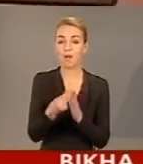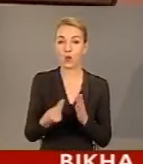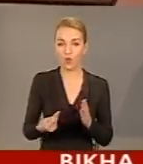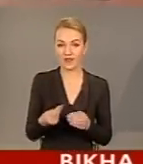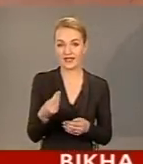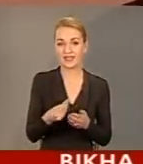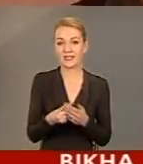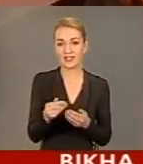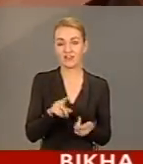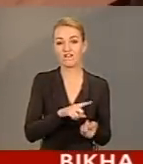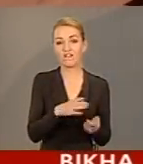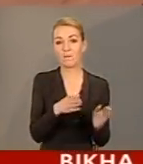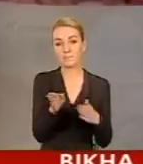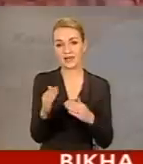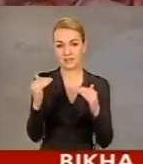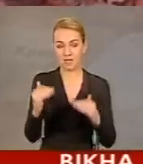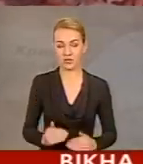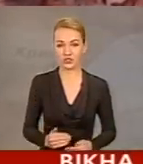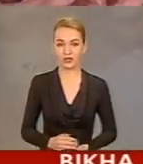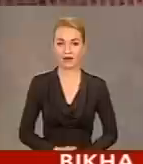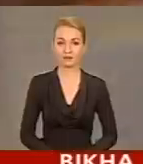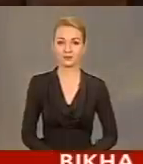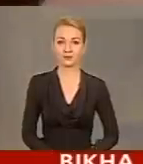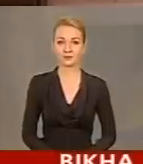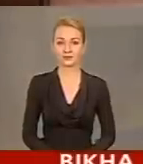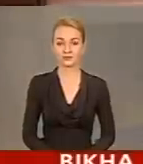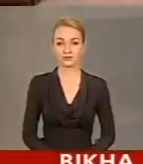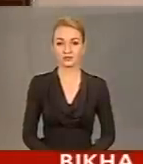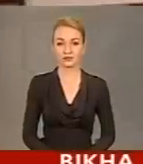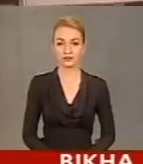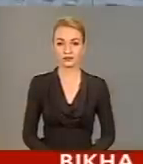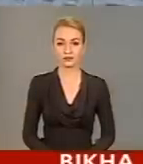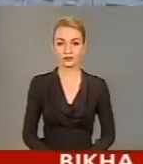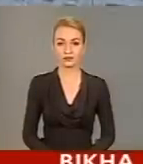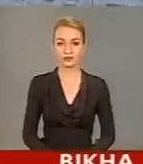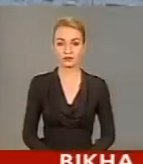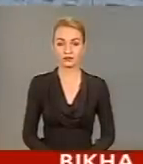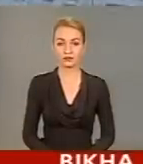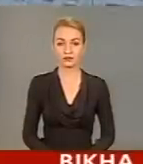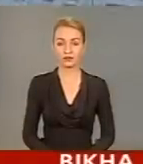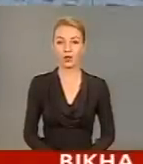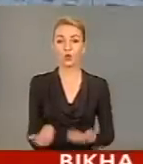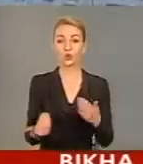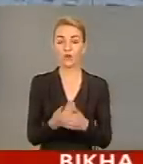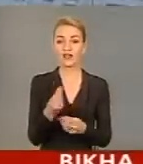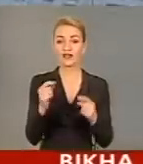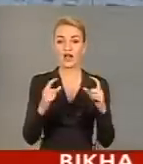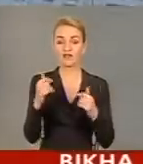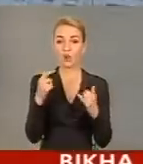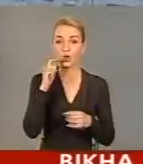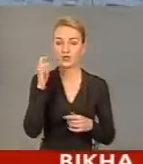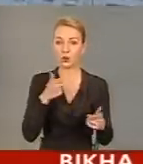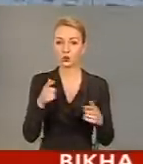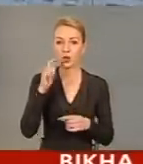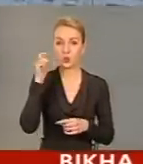цінники у бік зменшення. Артем Сорокін, Євген Ткаченко, програма «Вікна», СТБ. Нові тарифи для українців вже